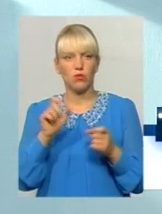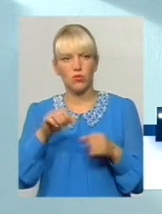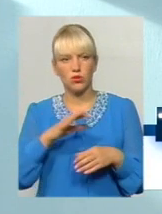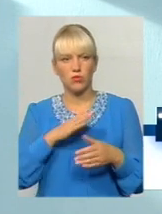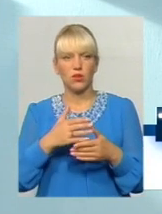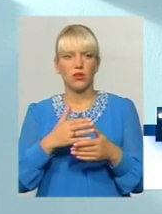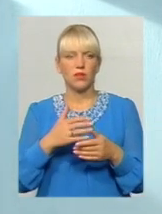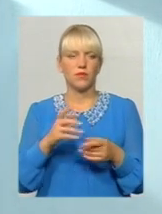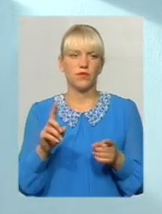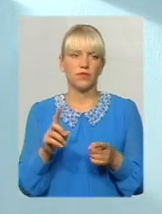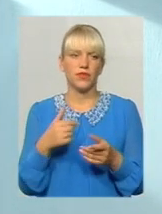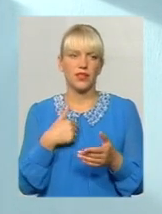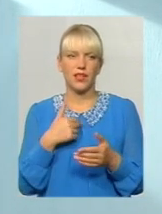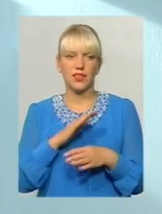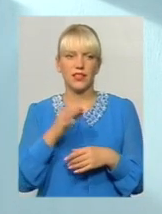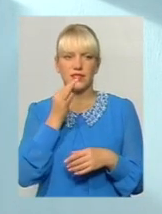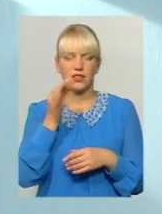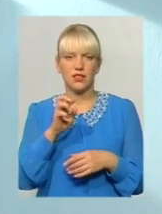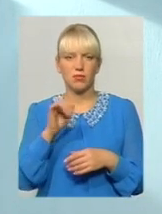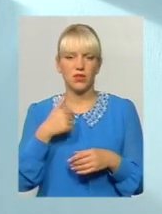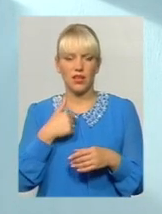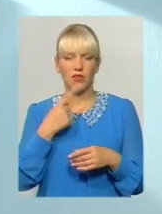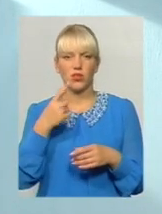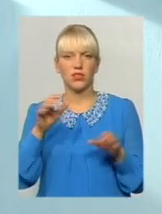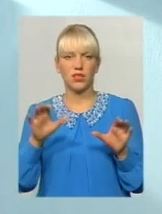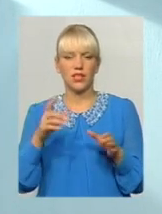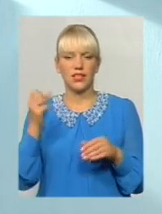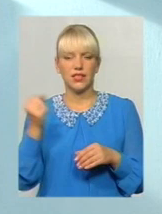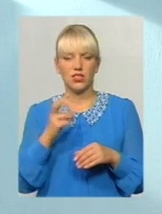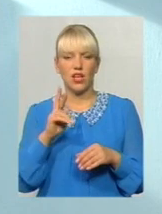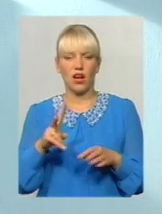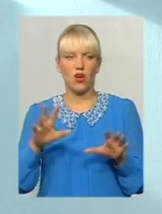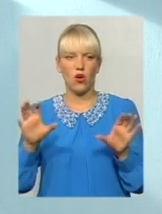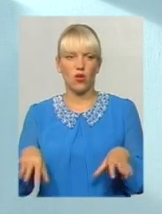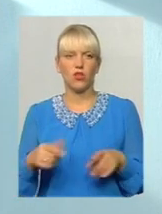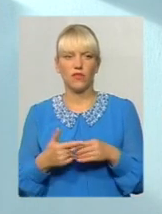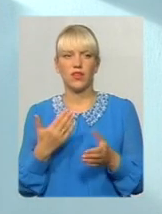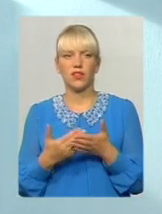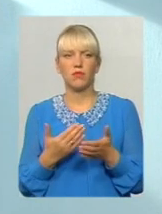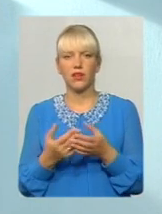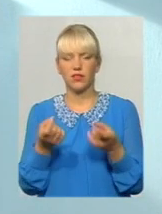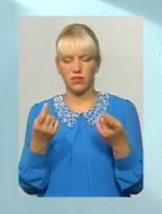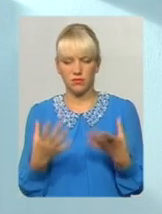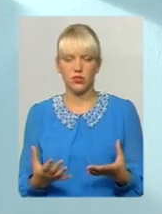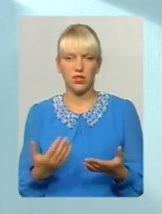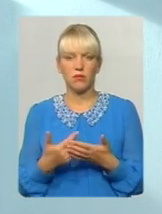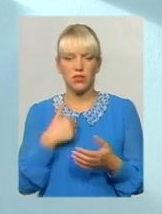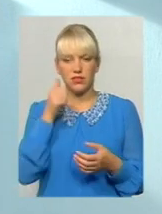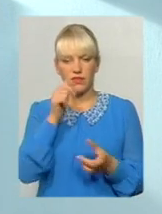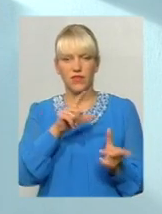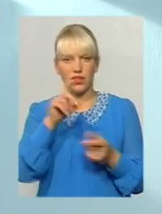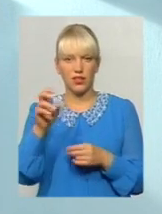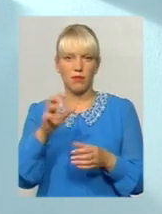чисть, я от не сказав би, я от тиждень як голова, в принципі, не сказав би навіть взяти банально, да, от ми завтра їдемо на